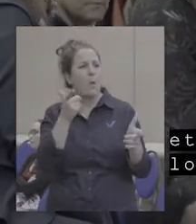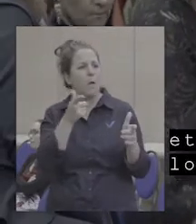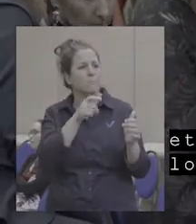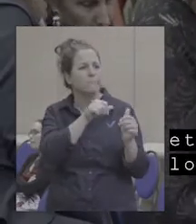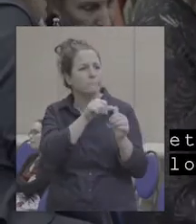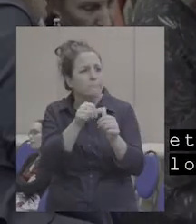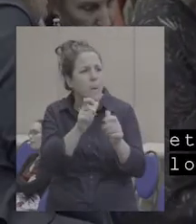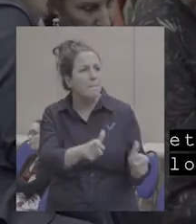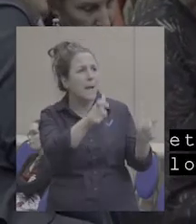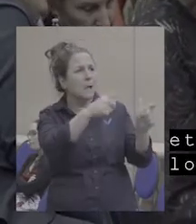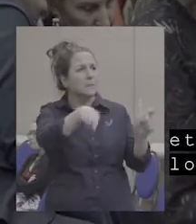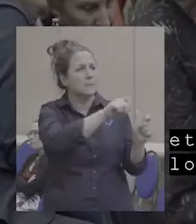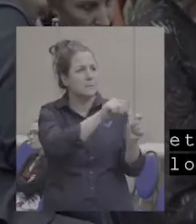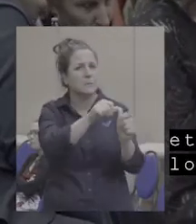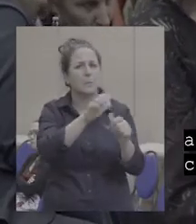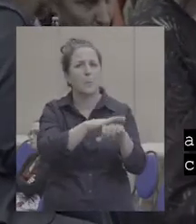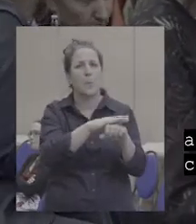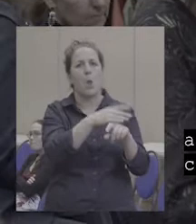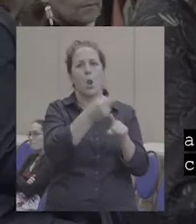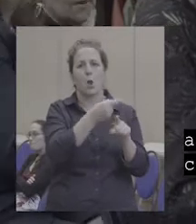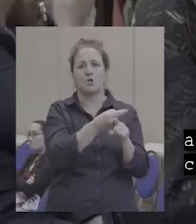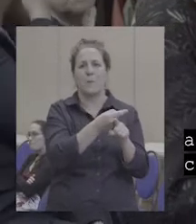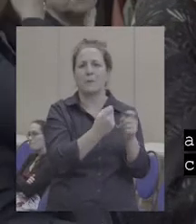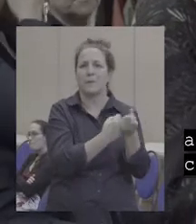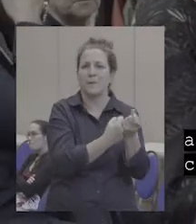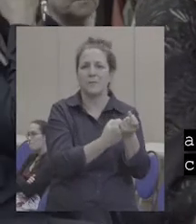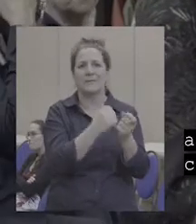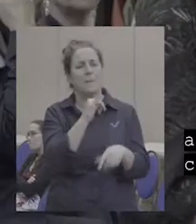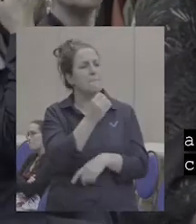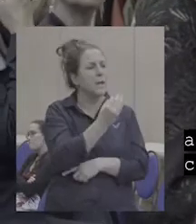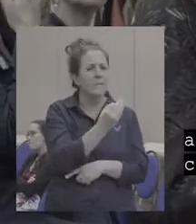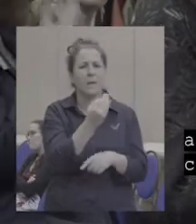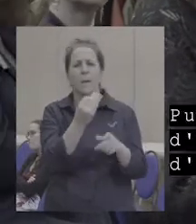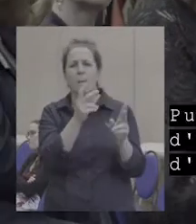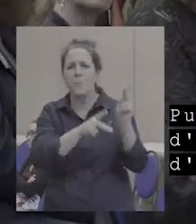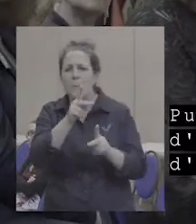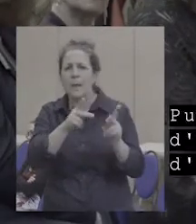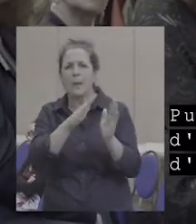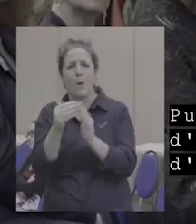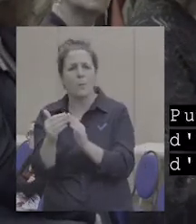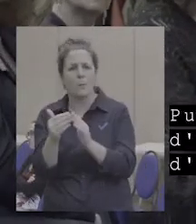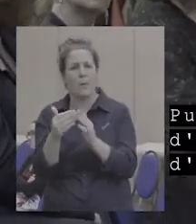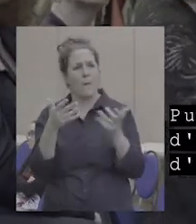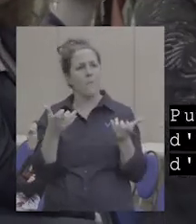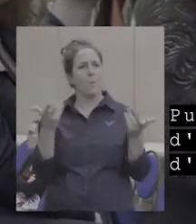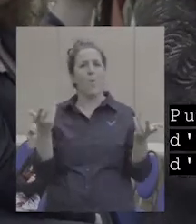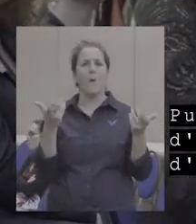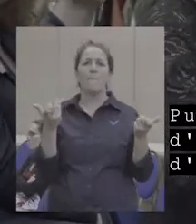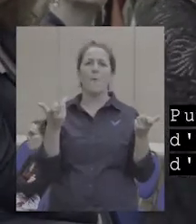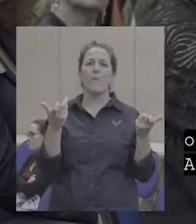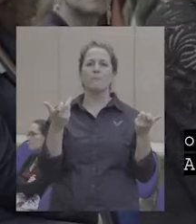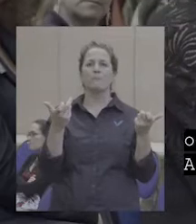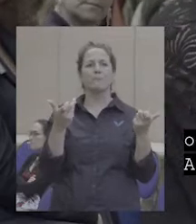la pérennité d'un parc de logements subventionnés qui est autant public, privé ou communautaire. Puis on veille au développement d'une variété de